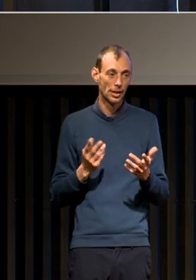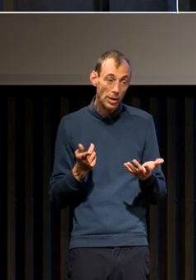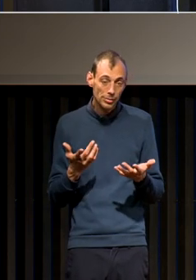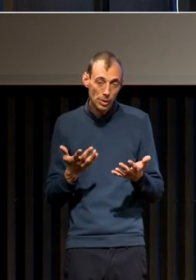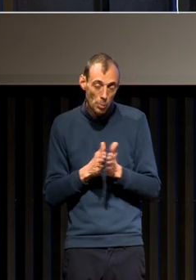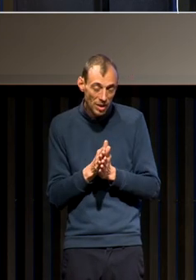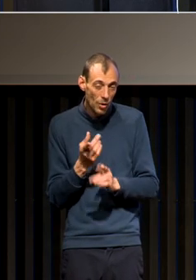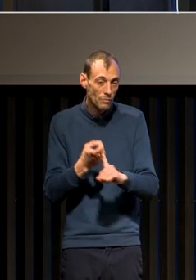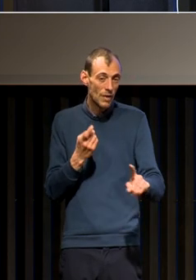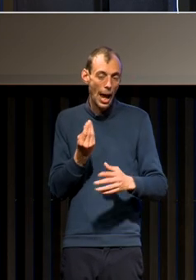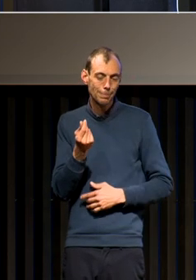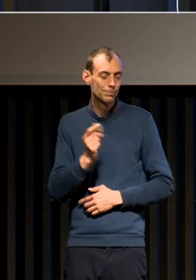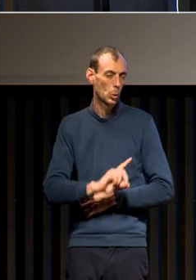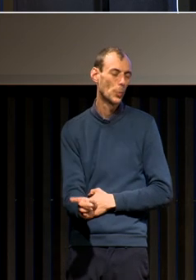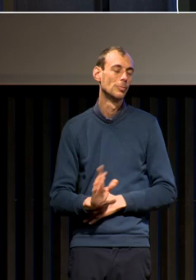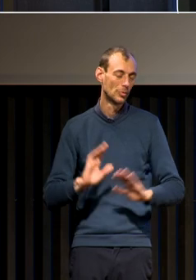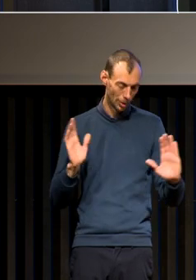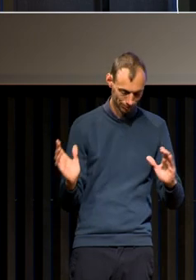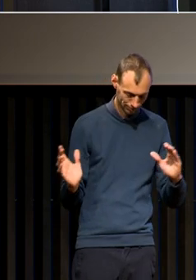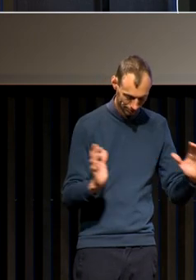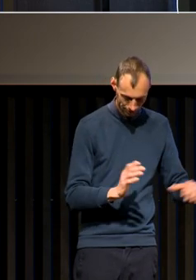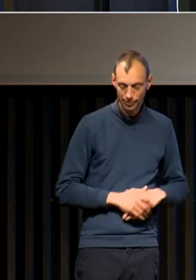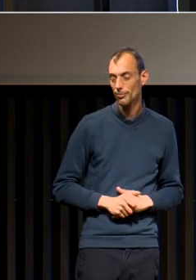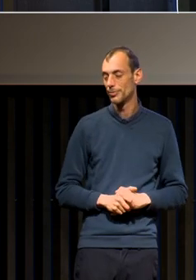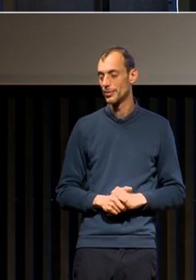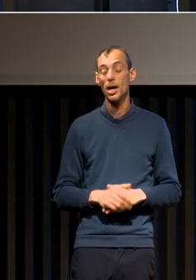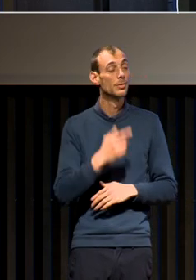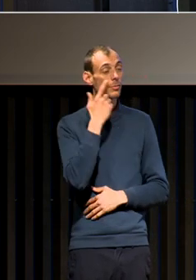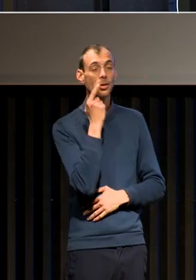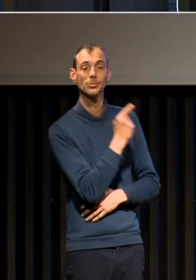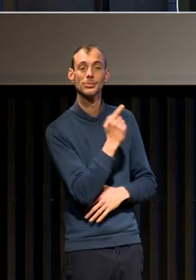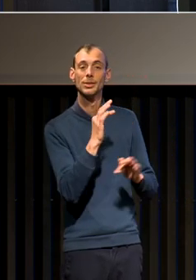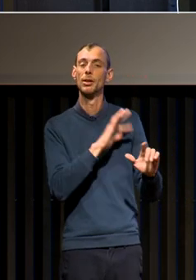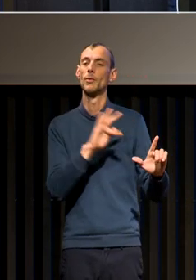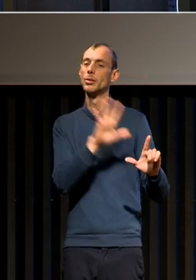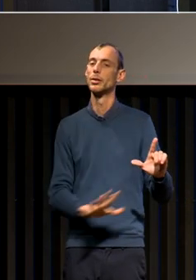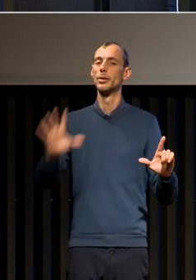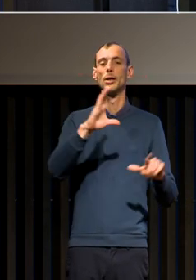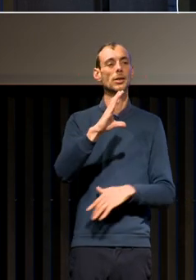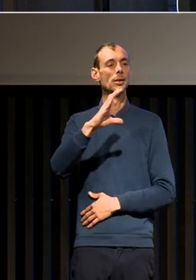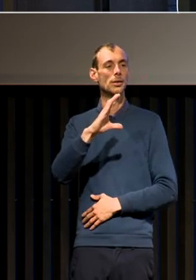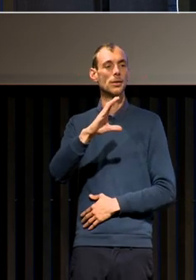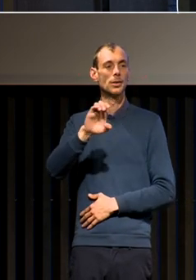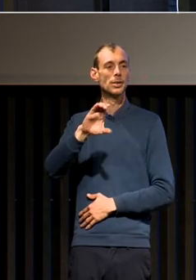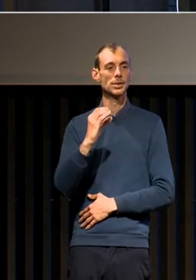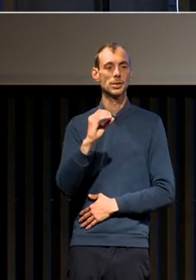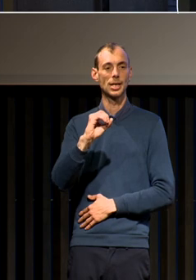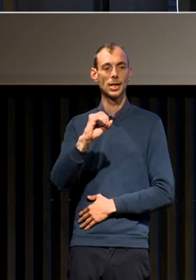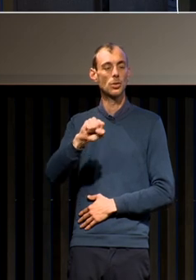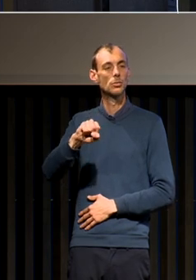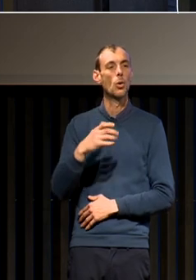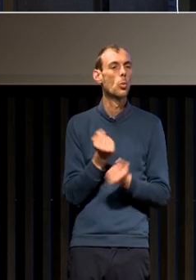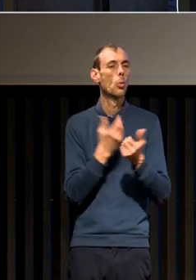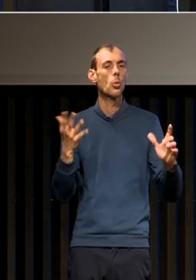Alors, voici, ça c'est la carte de distribution des Sécos en France. Il y a 26 Sécos en France